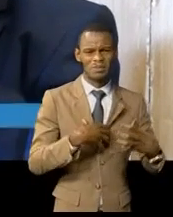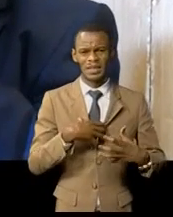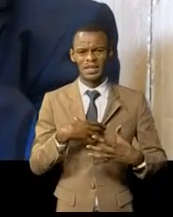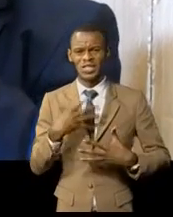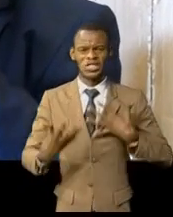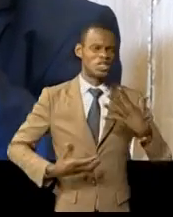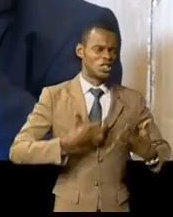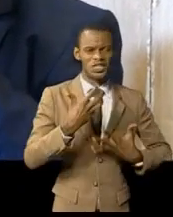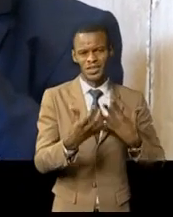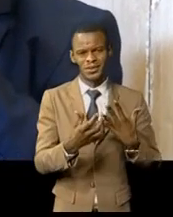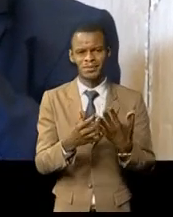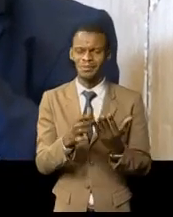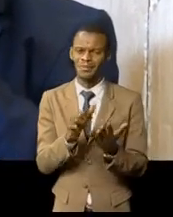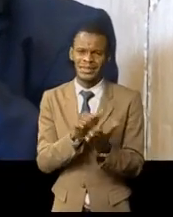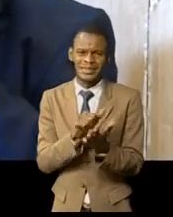la part